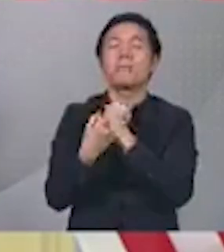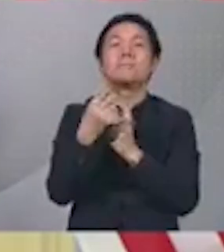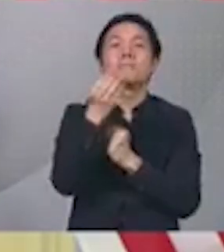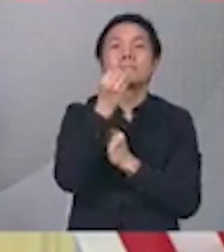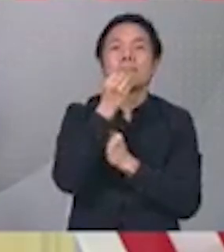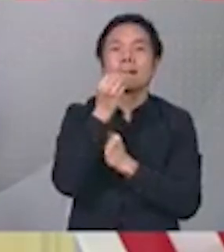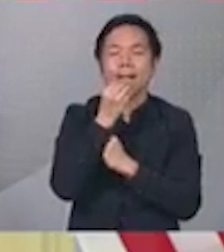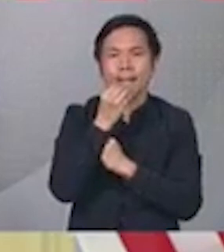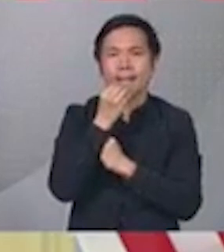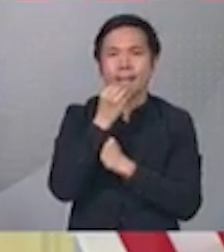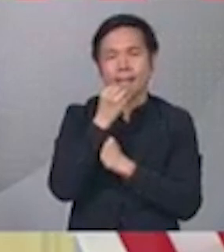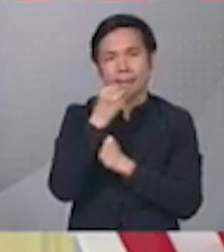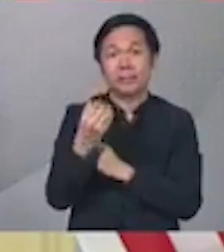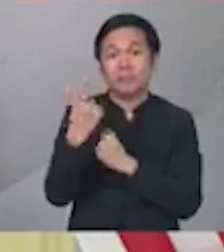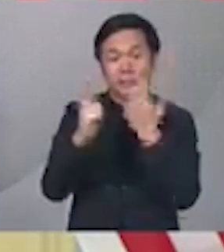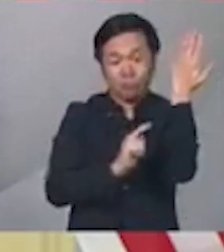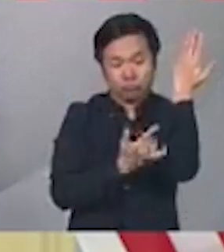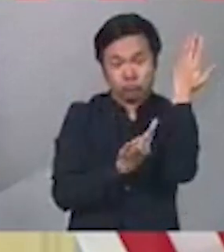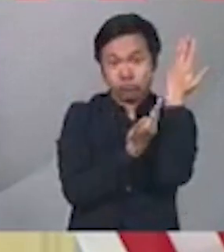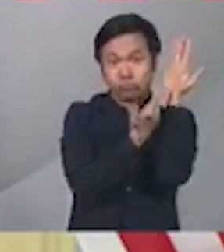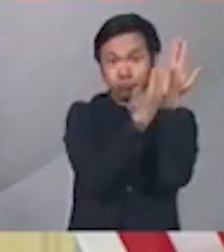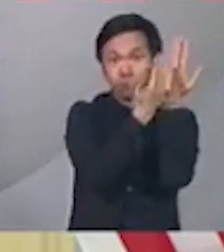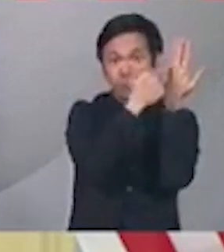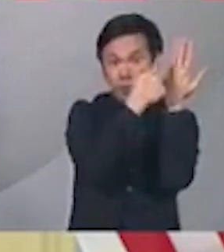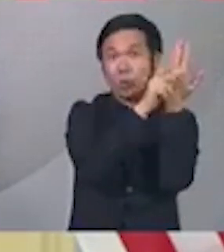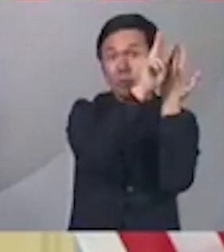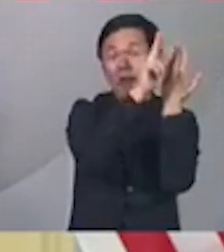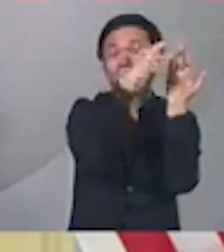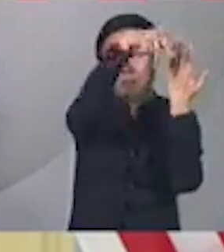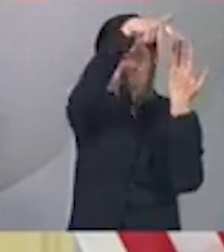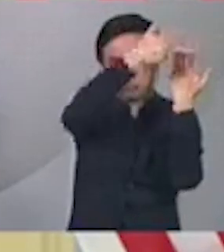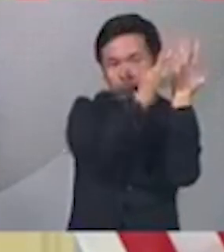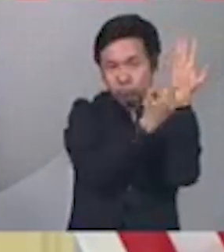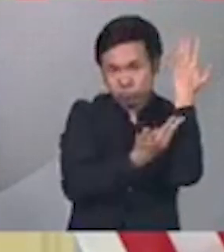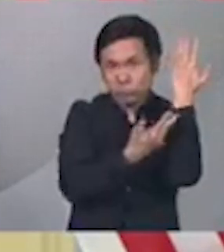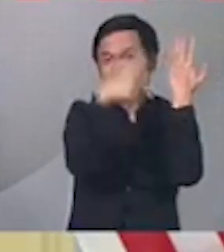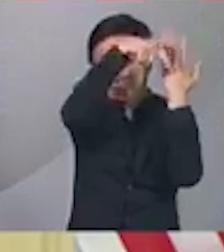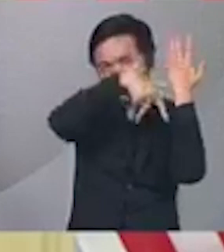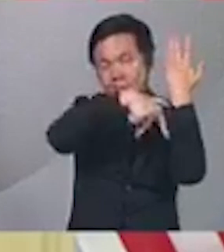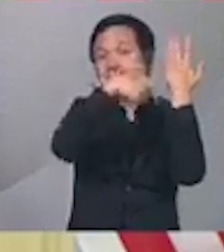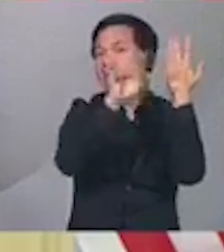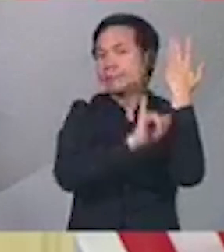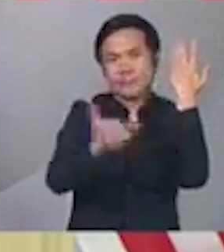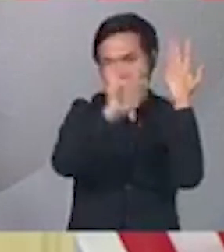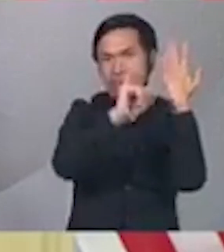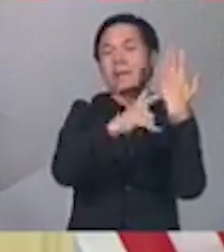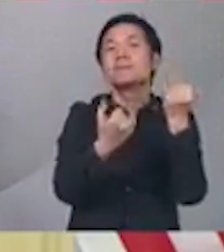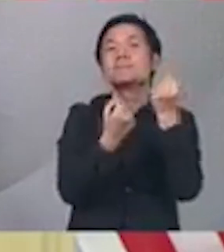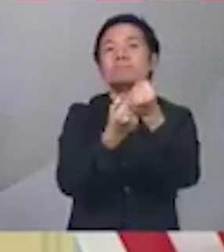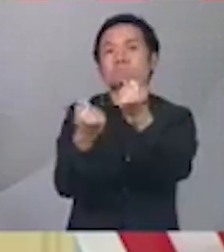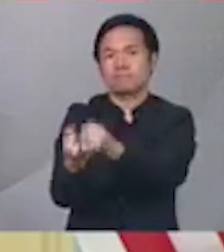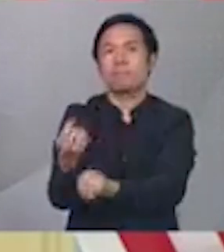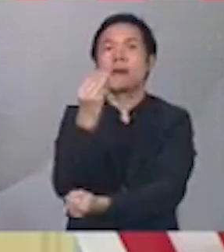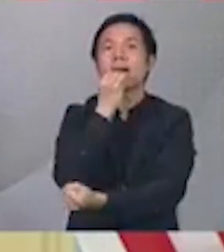akan pulang ke zonautara dan pelajar DPD jodoh Utara ya agak akan pulang ke John Tengah nanti